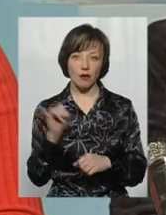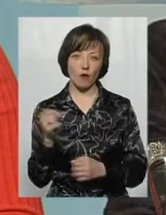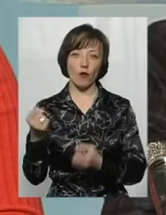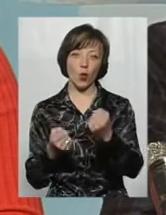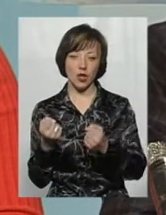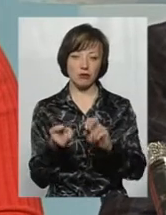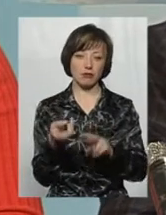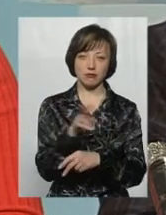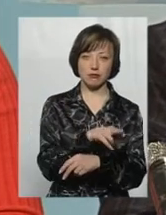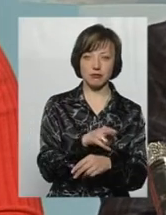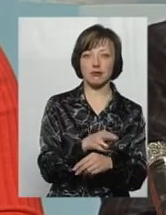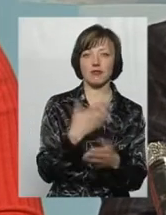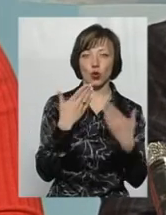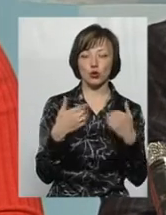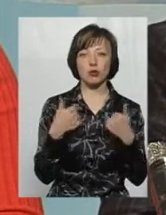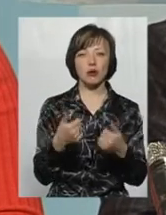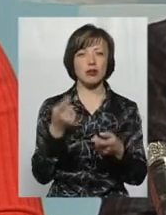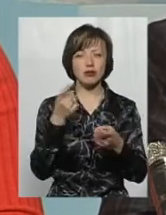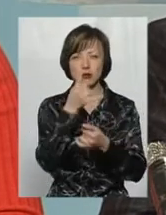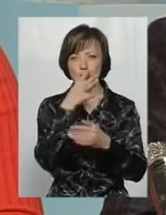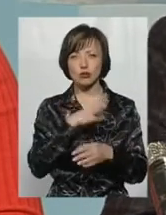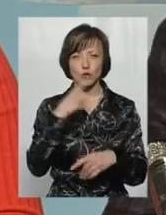і навпаки. Тобто не може бути. Ви ж розумієте,